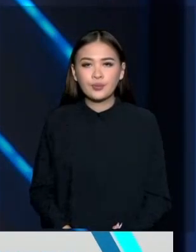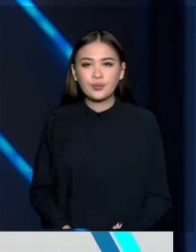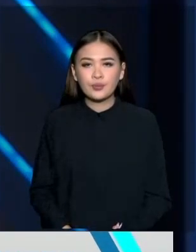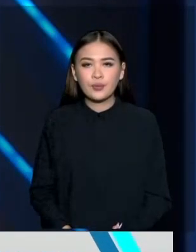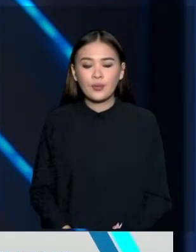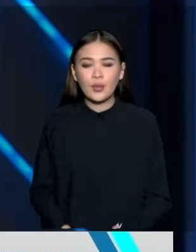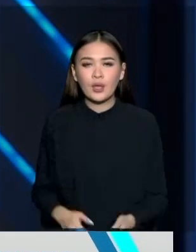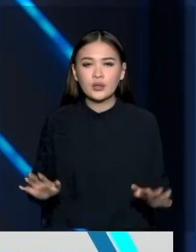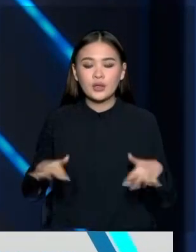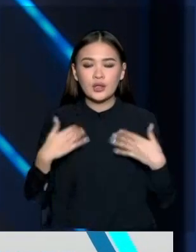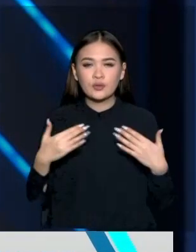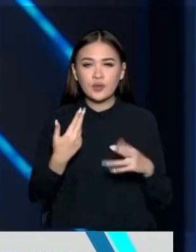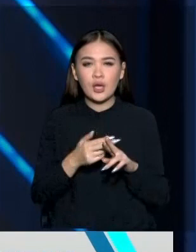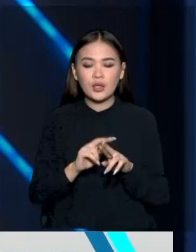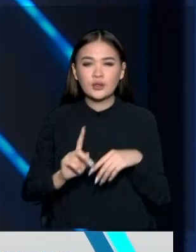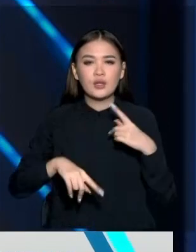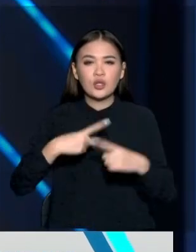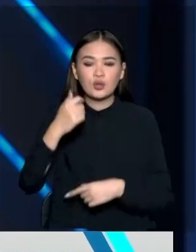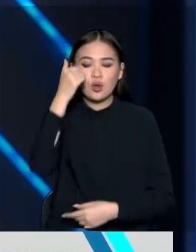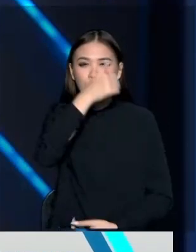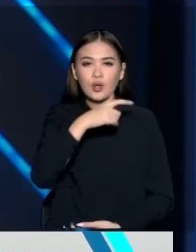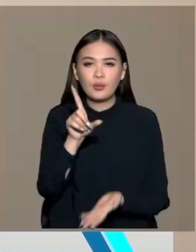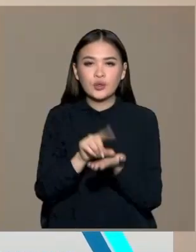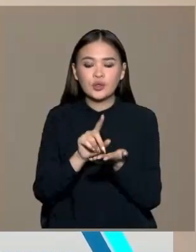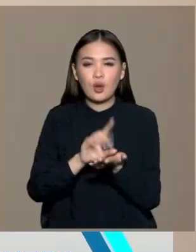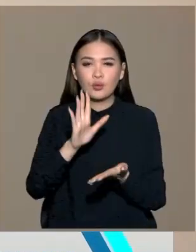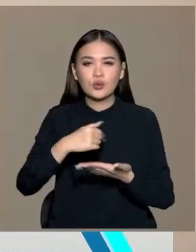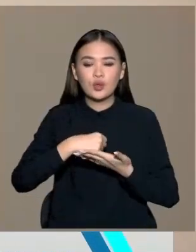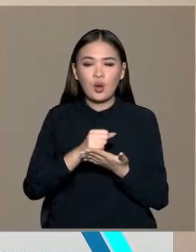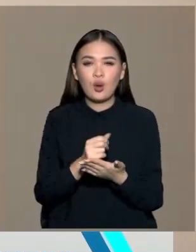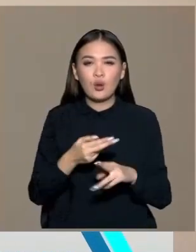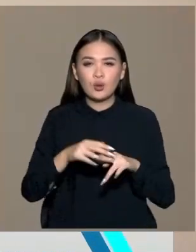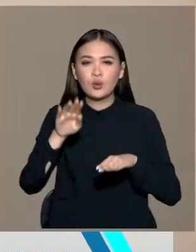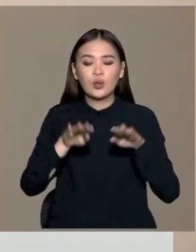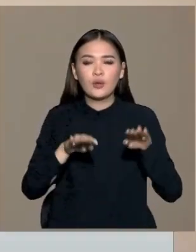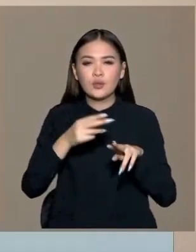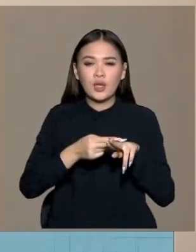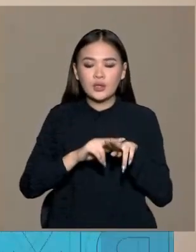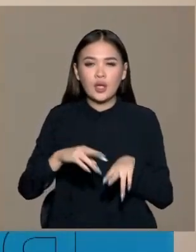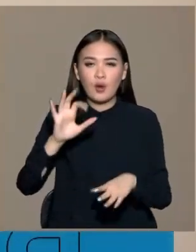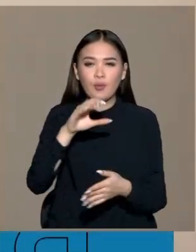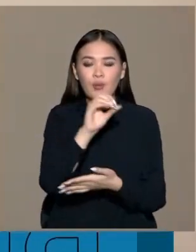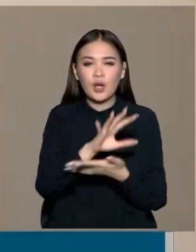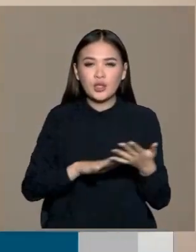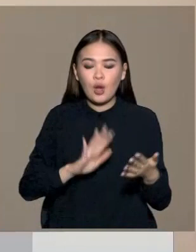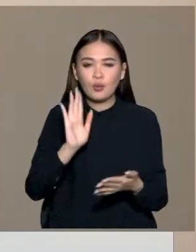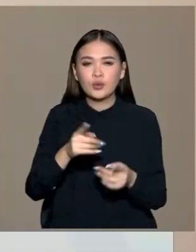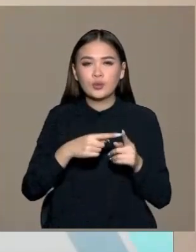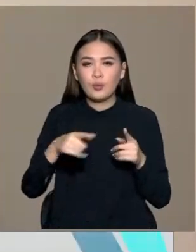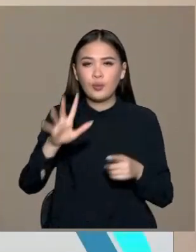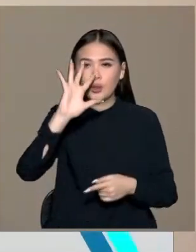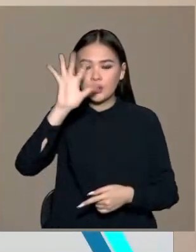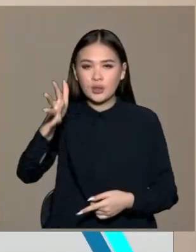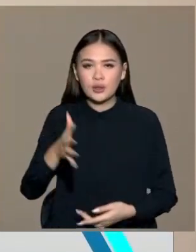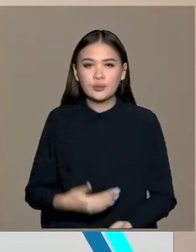здравствуйте да Со следующего года пенсионный возраст был зафиксирован на уровне 51 год и это будет на продолжении на протяжении пяти